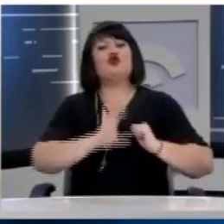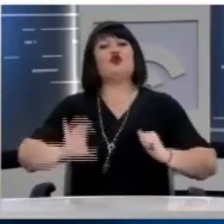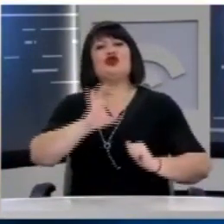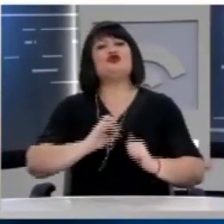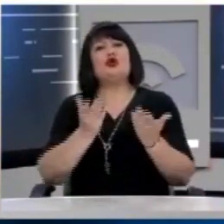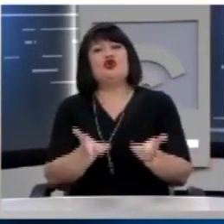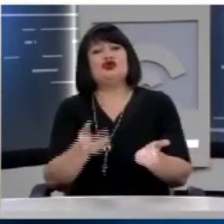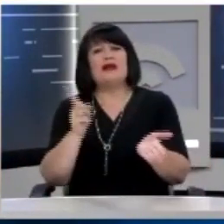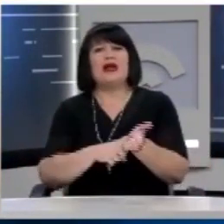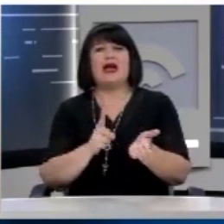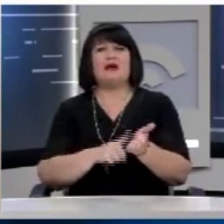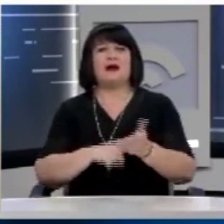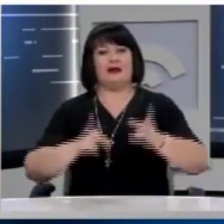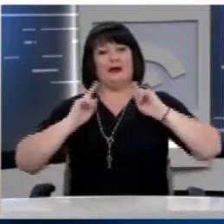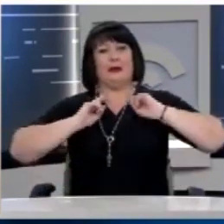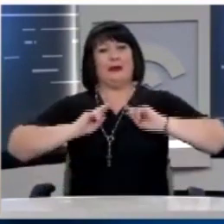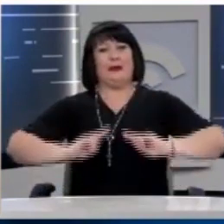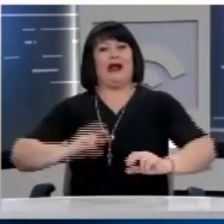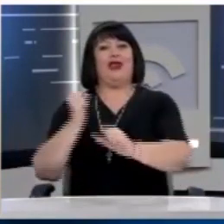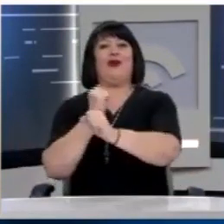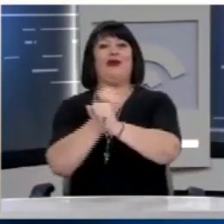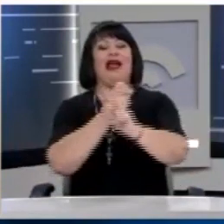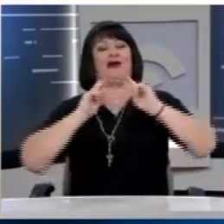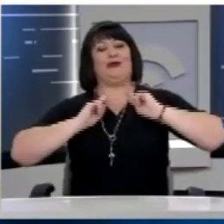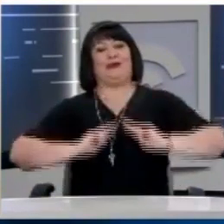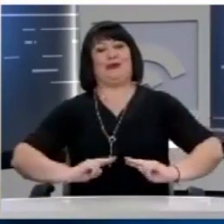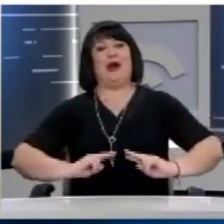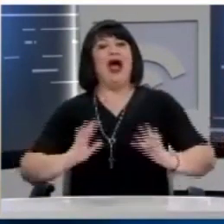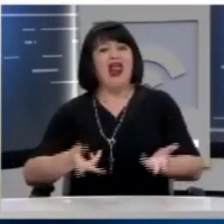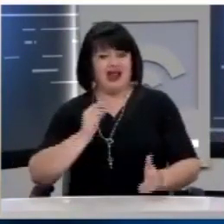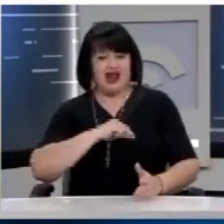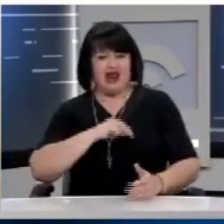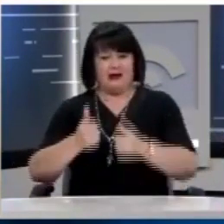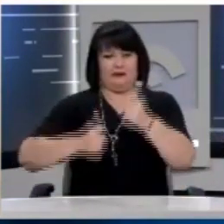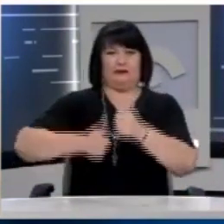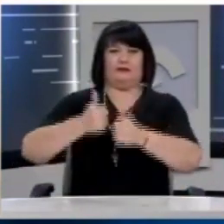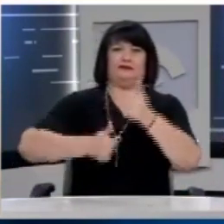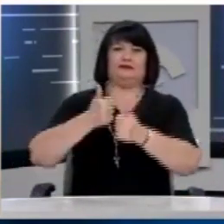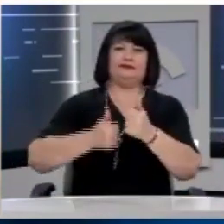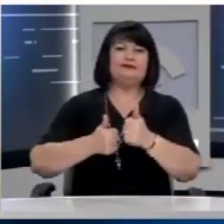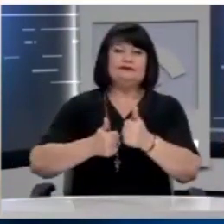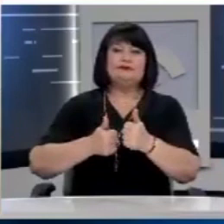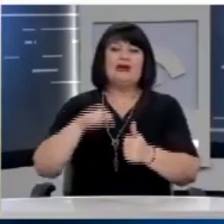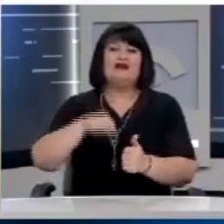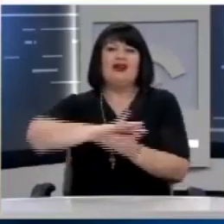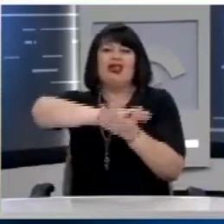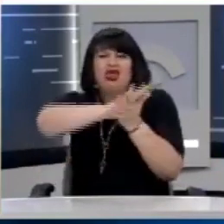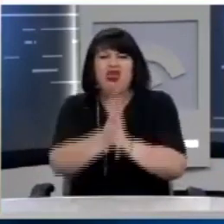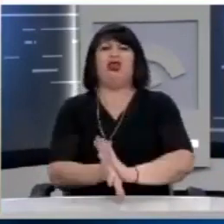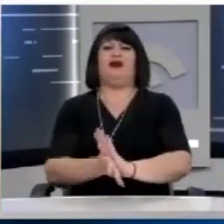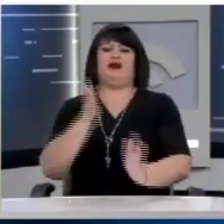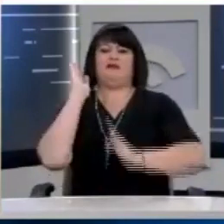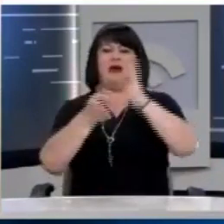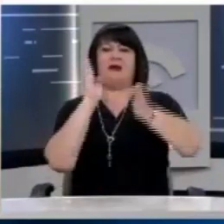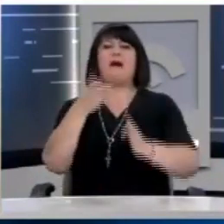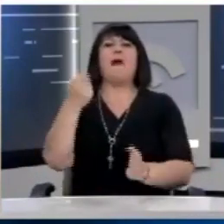θα πρέπει να είχαμε τους πιο ευτυχισμένους εργαζόμενους. Όμως τα κέρδη και η ανταγωνιστικότητα αποτελούν τον οδοστρωτήρα που